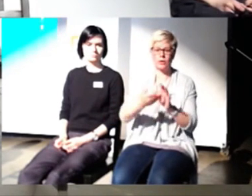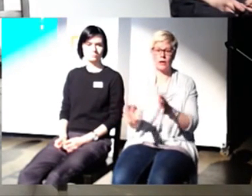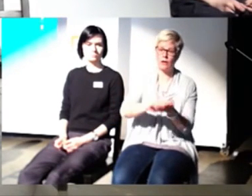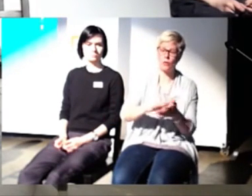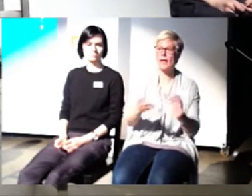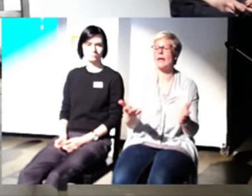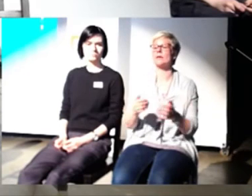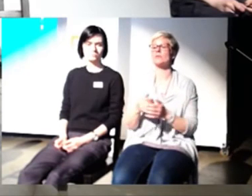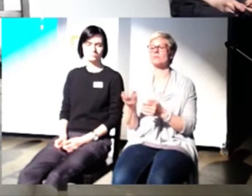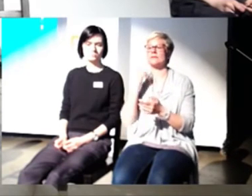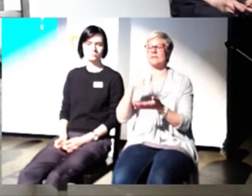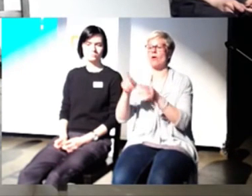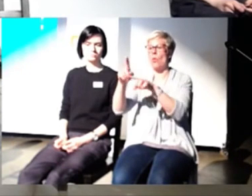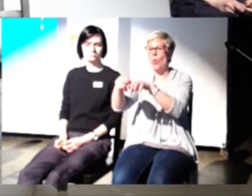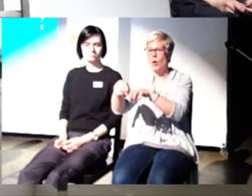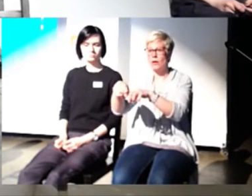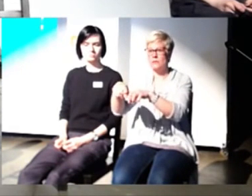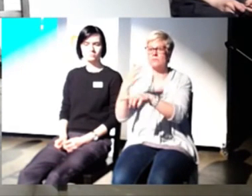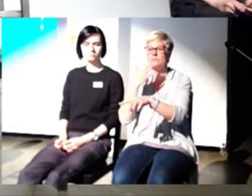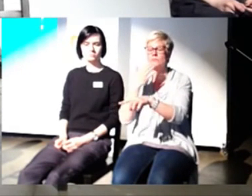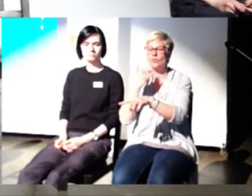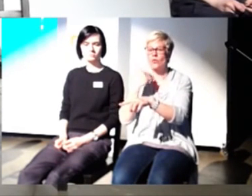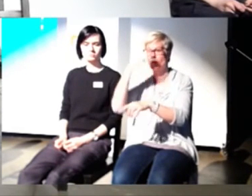jotka henkilökohtaisia avustajia